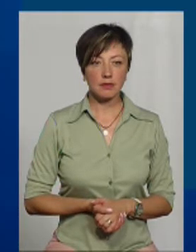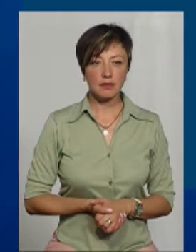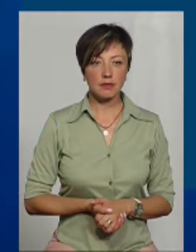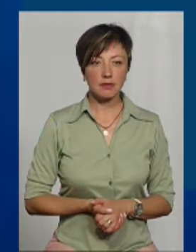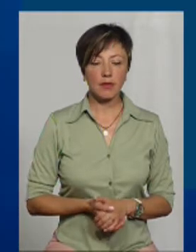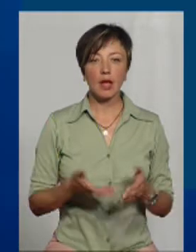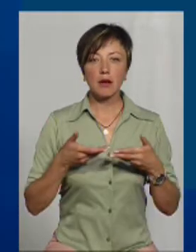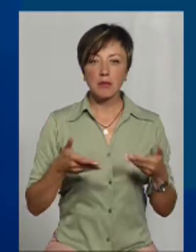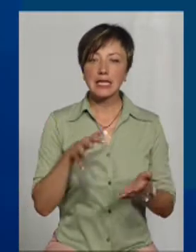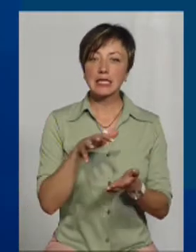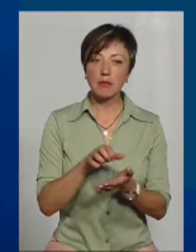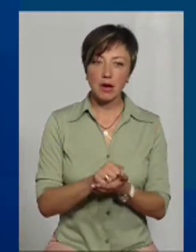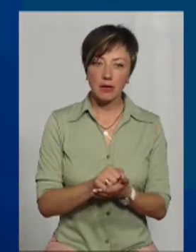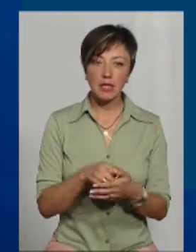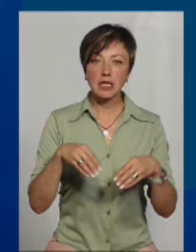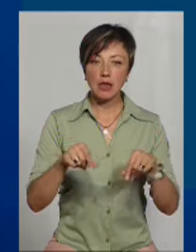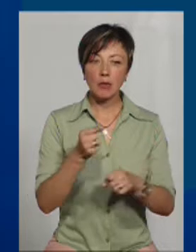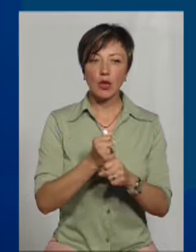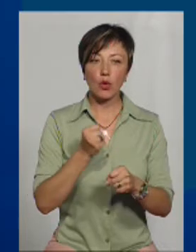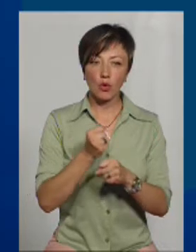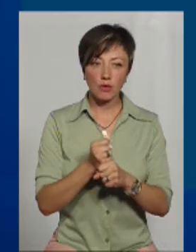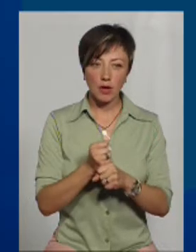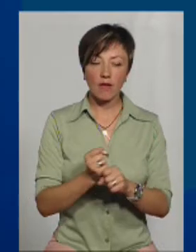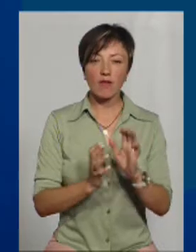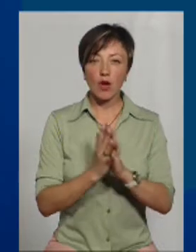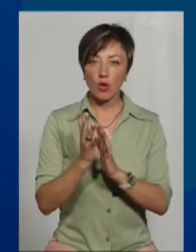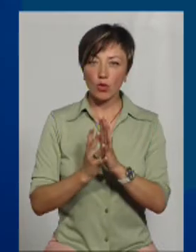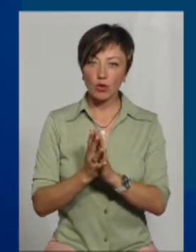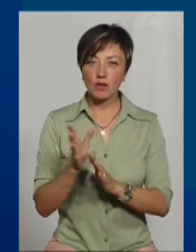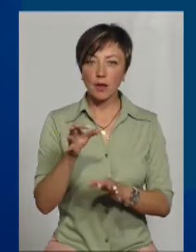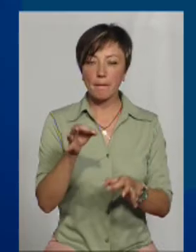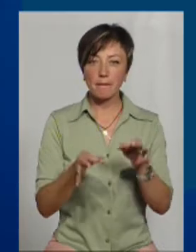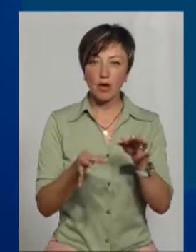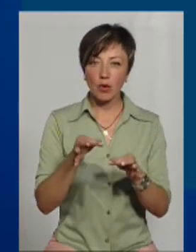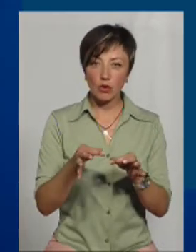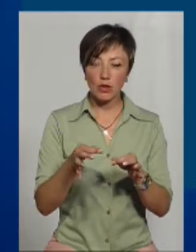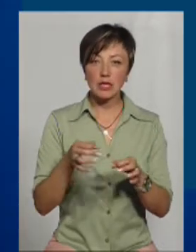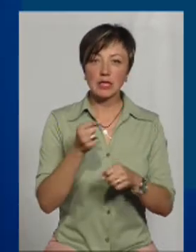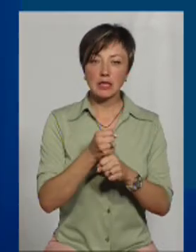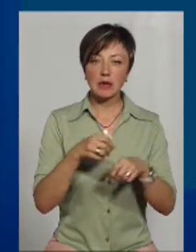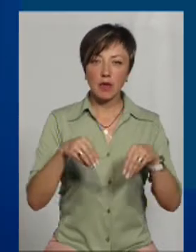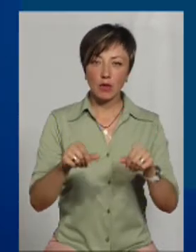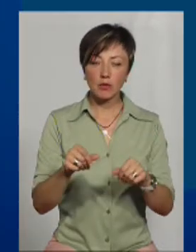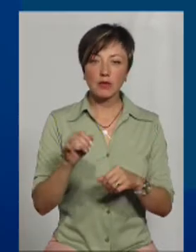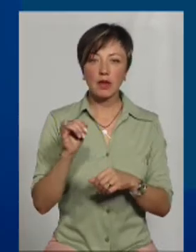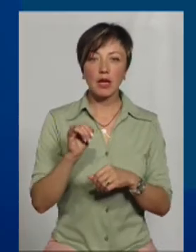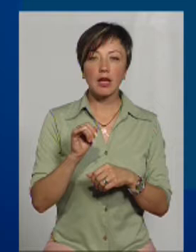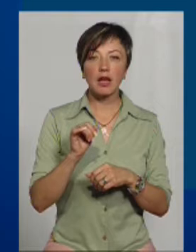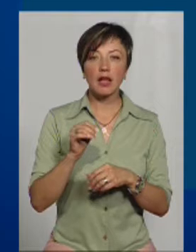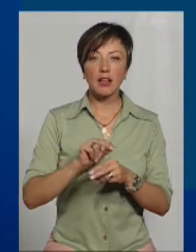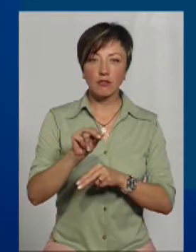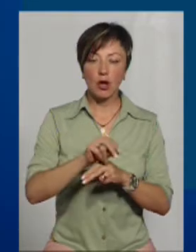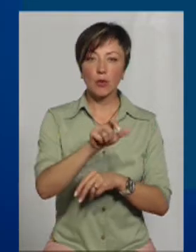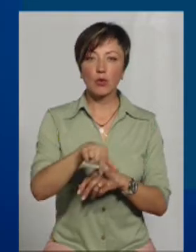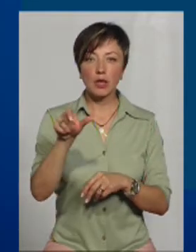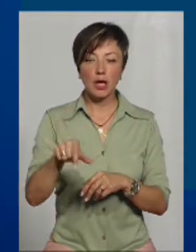Ми займаємось і землеробством, тобто ми вирощуємо в стилі природнього землеробства і навчаємо цьому людей. І